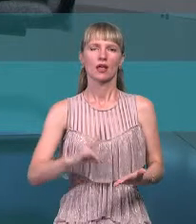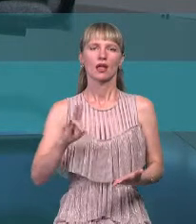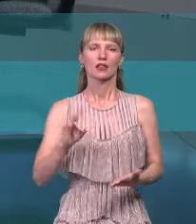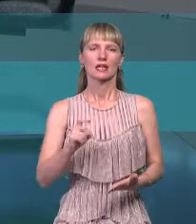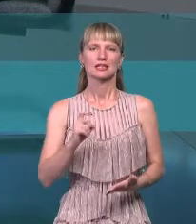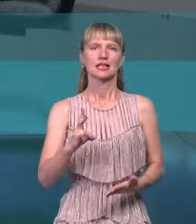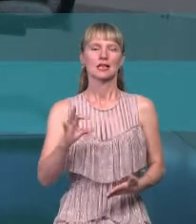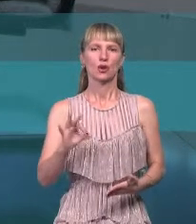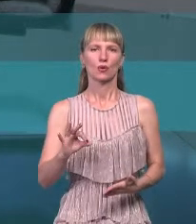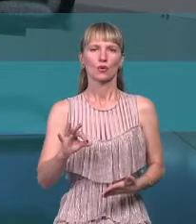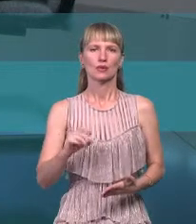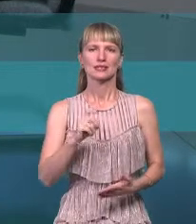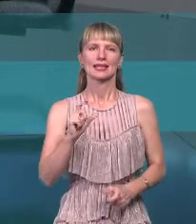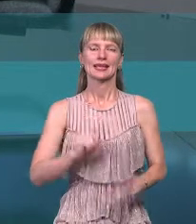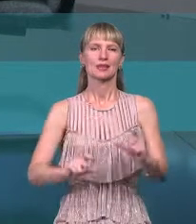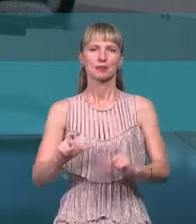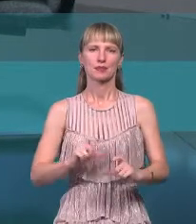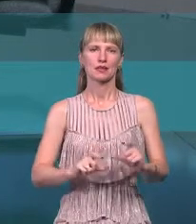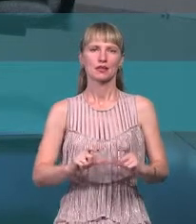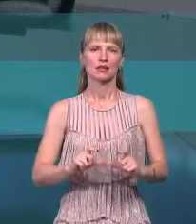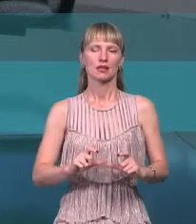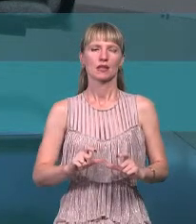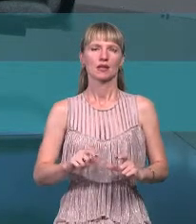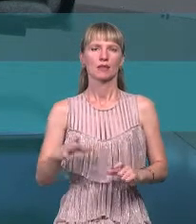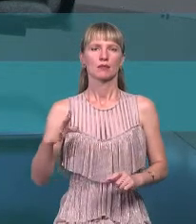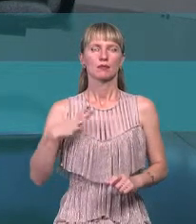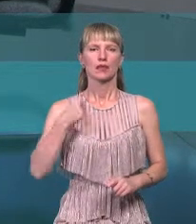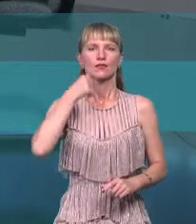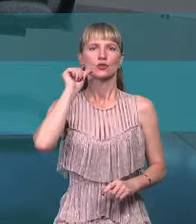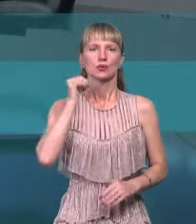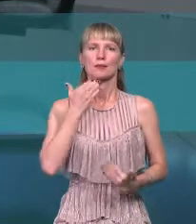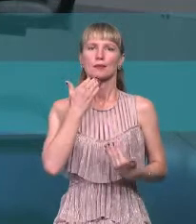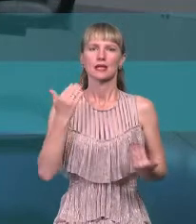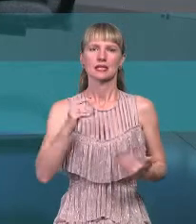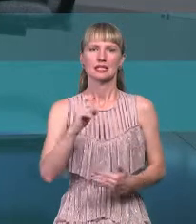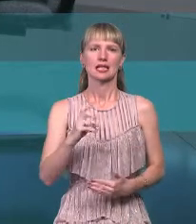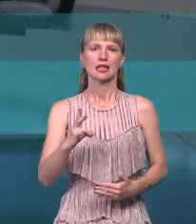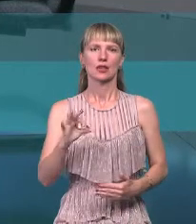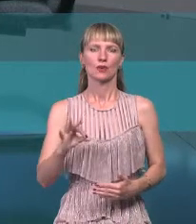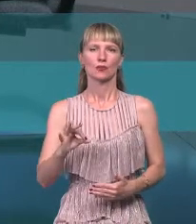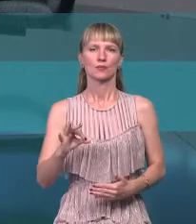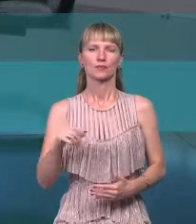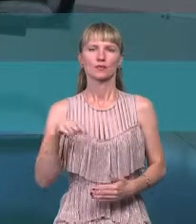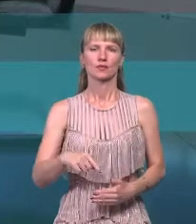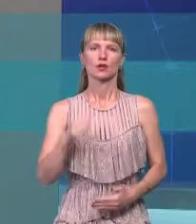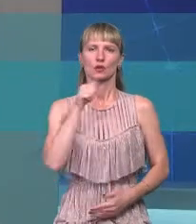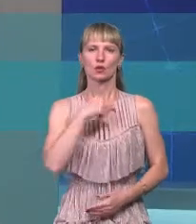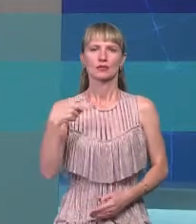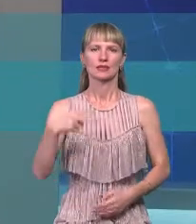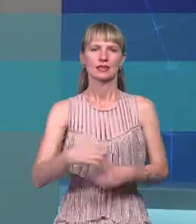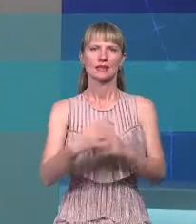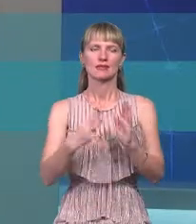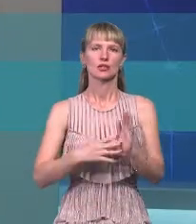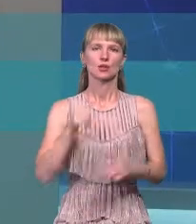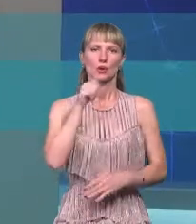зовнішнє незалежне оцінювання з хімії, яке, як зазначили, відбулося вчора, останнє тестування в цьому році. У